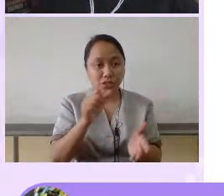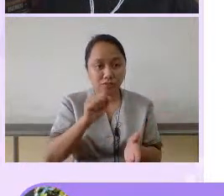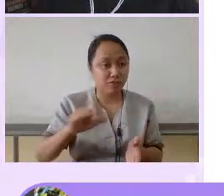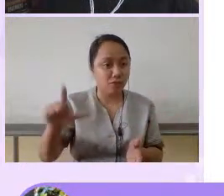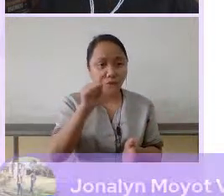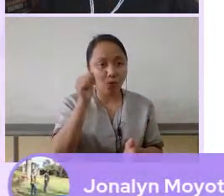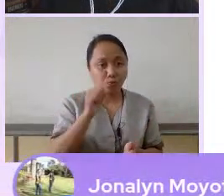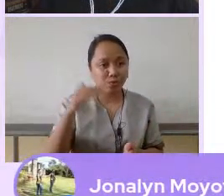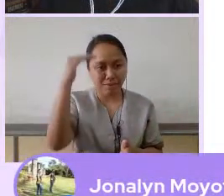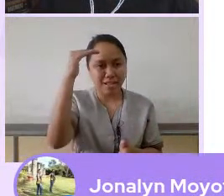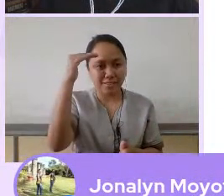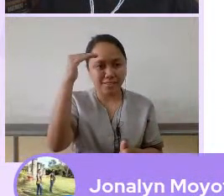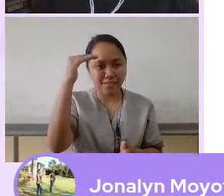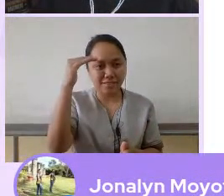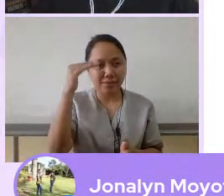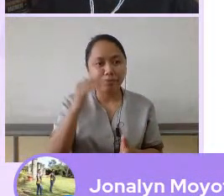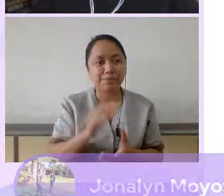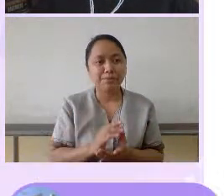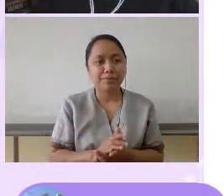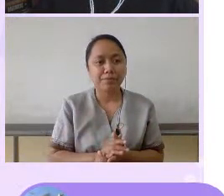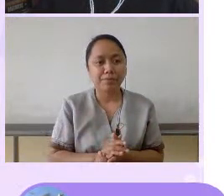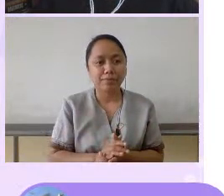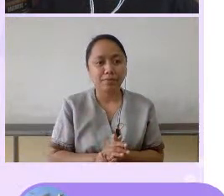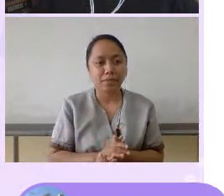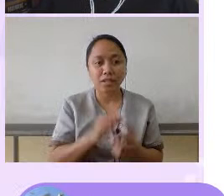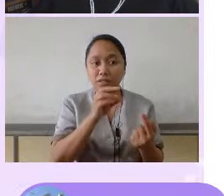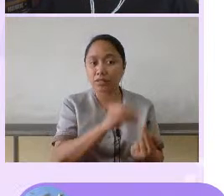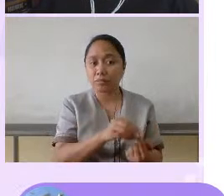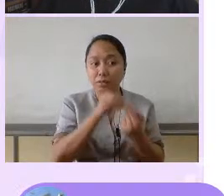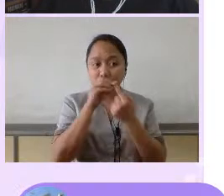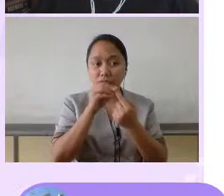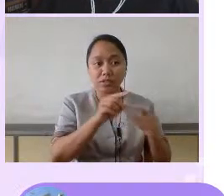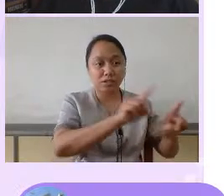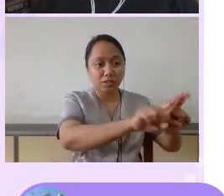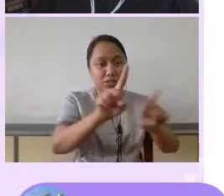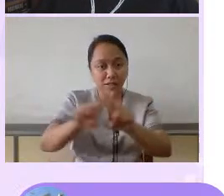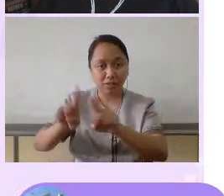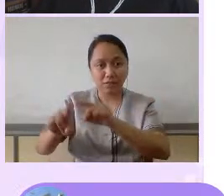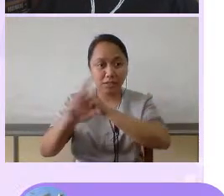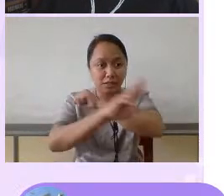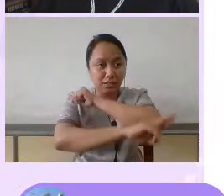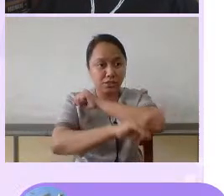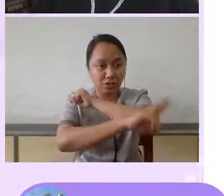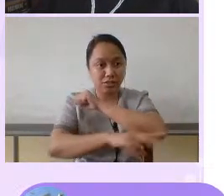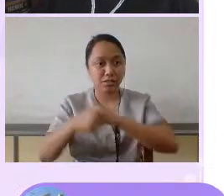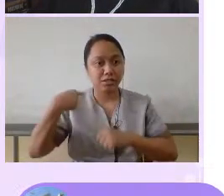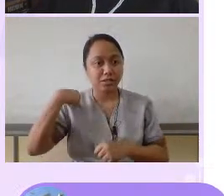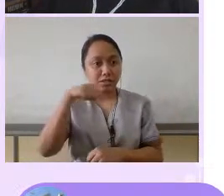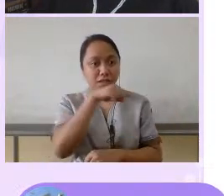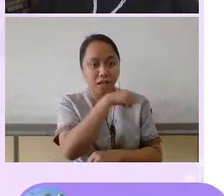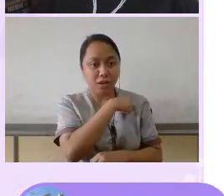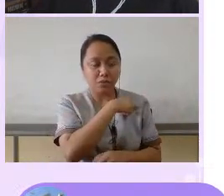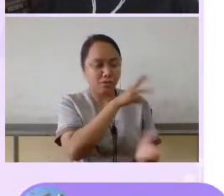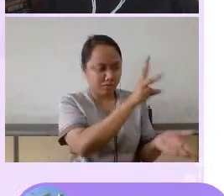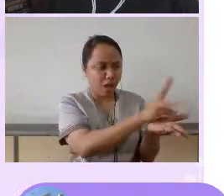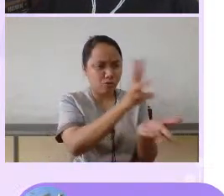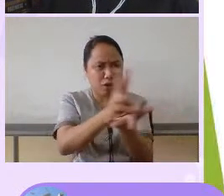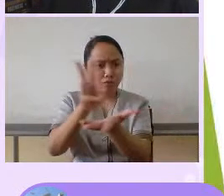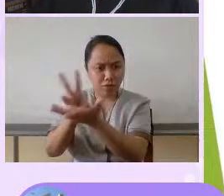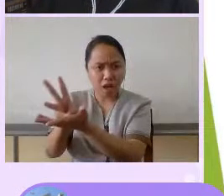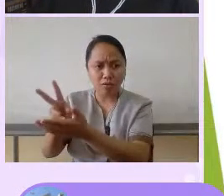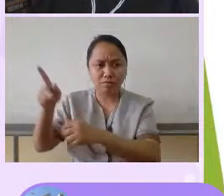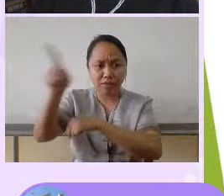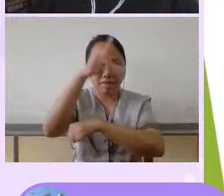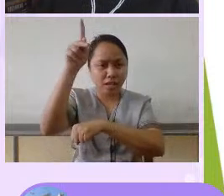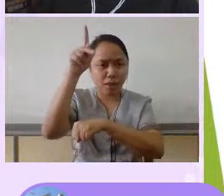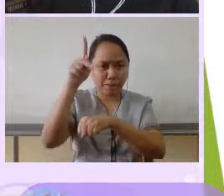kababaihan naroon po sa iba-ibang region ng ating kapuluan.